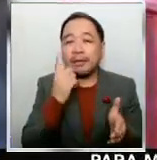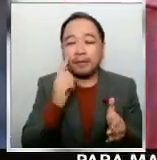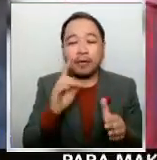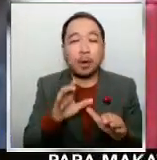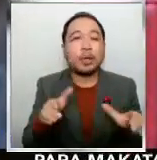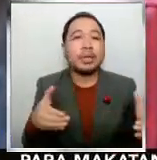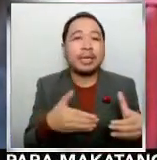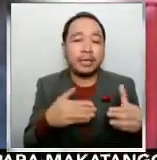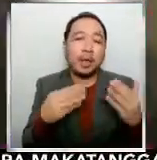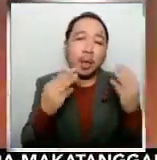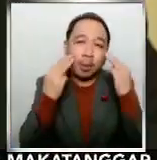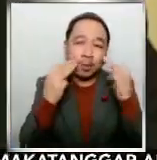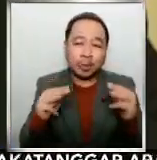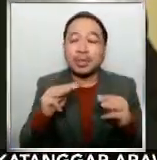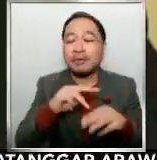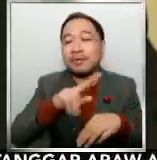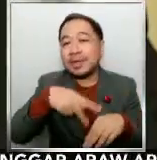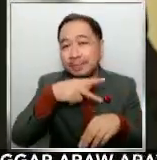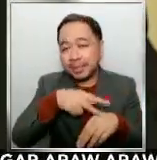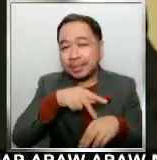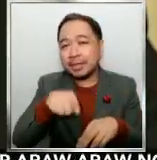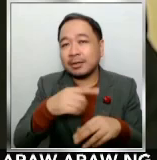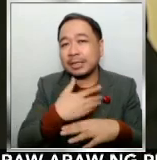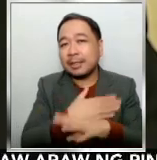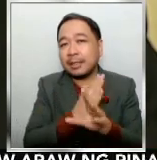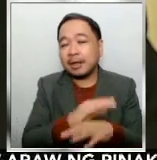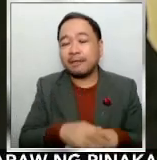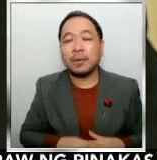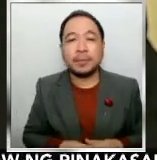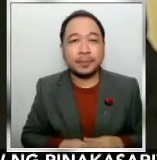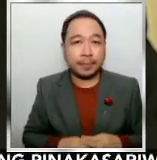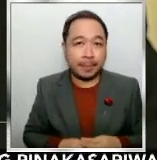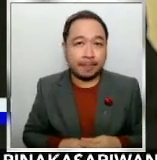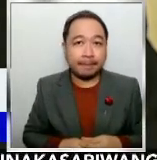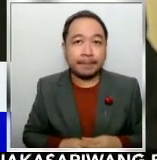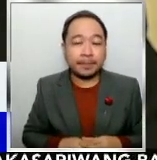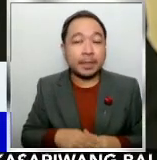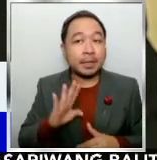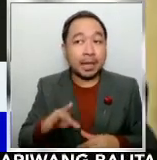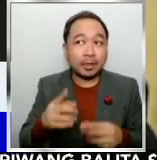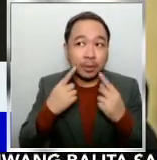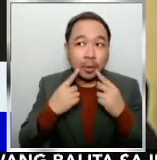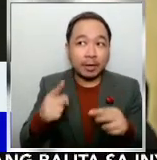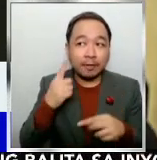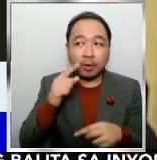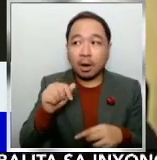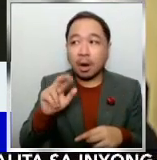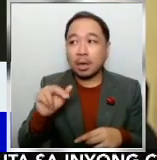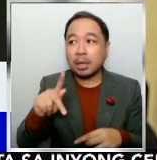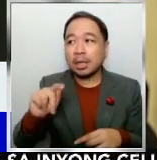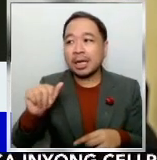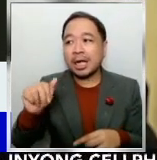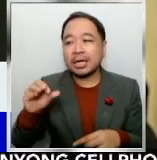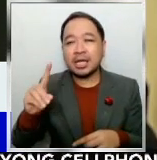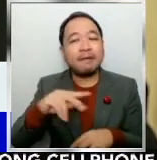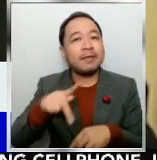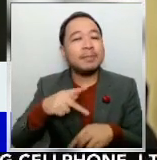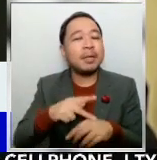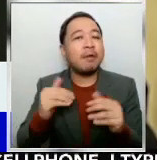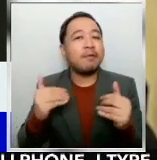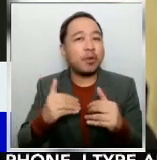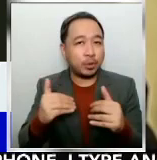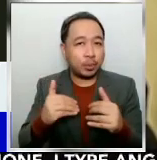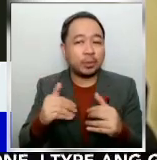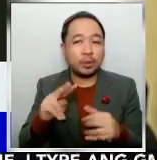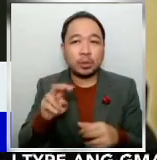Philippines sa Davao City. Sa kanyang mensahe sa Arangkada Philippines Forum 2021 ng Joint Foreign Chambers, sinabi